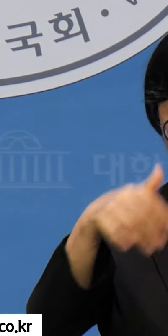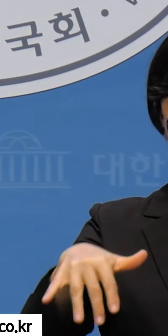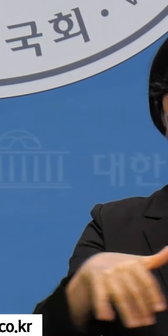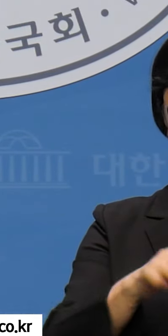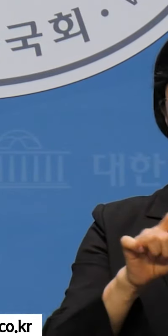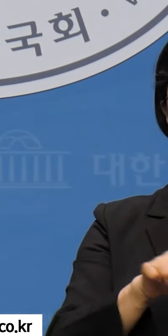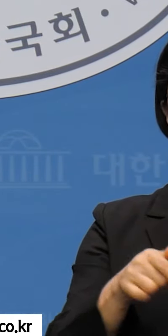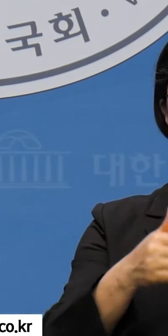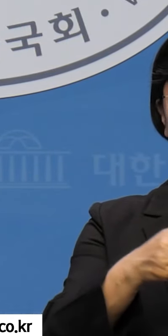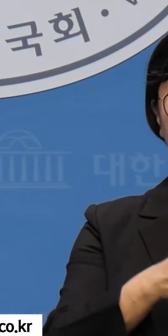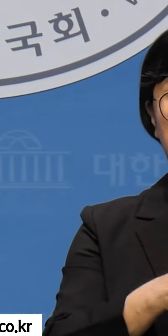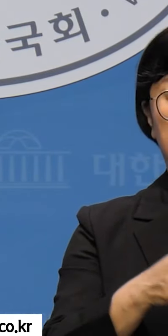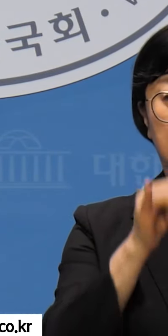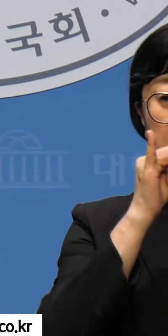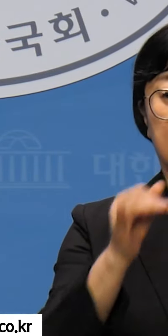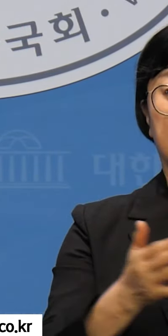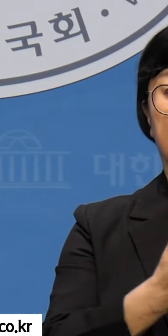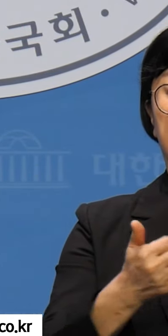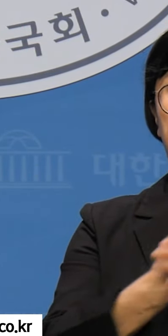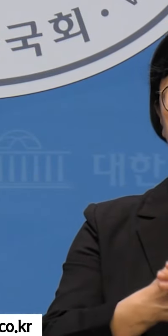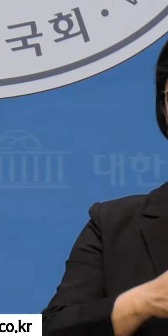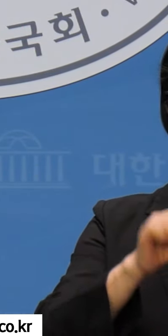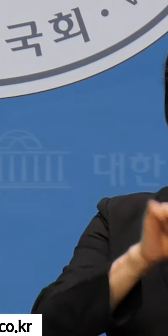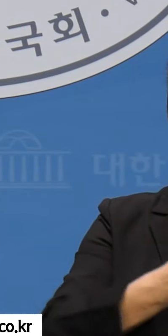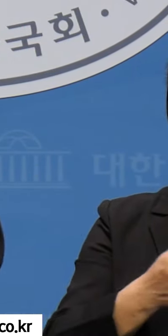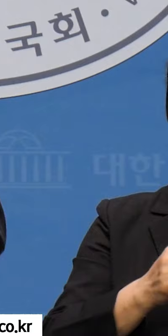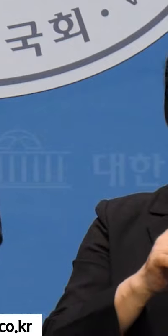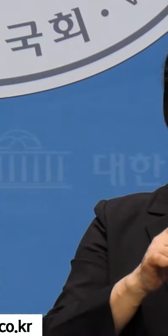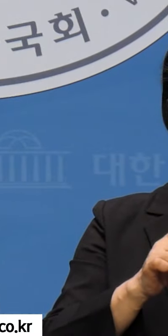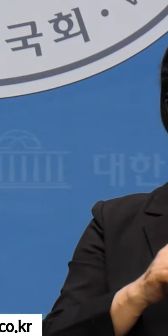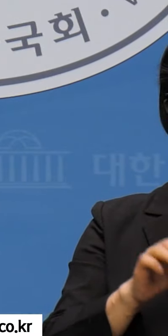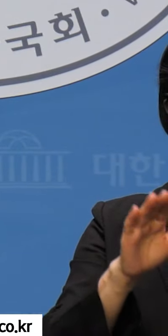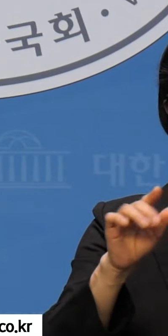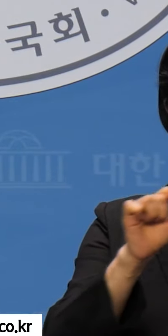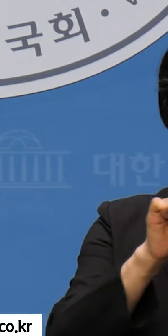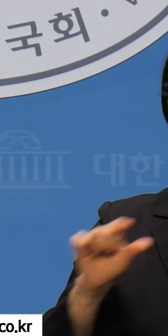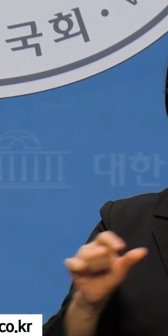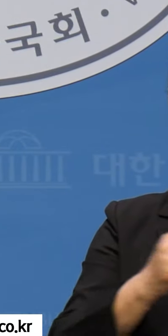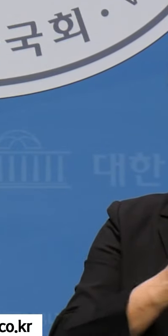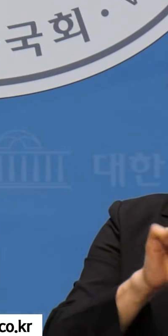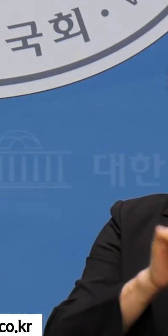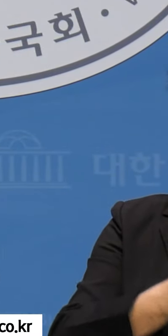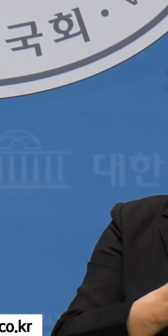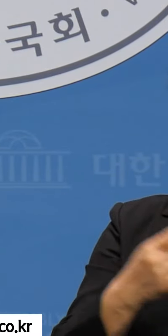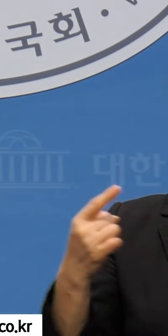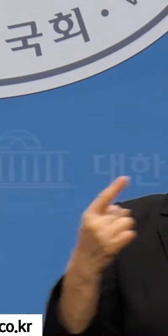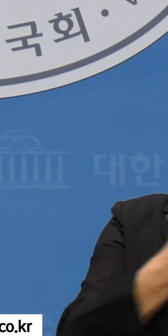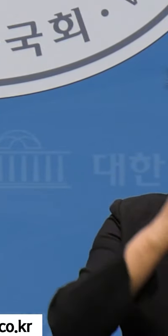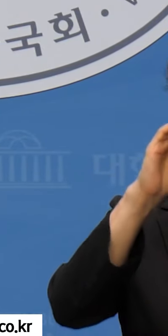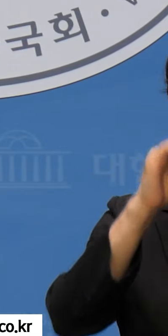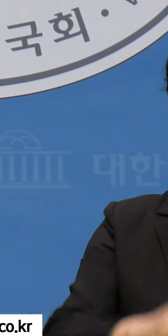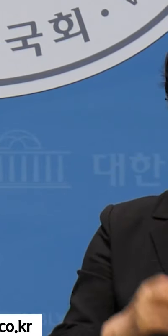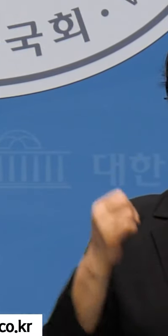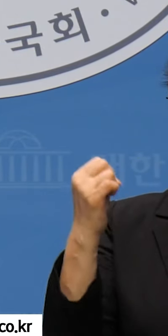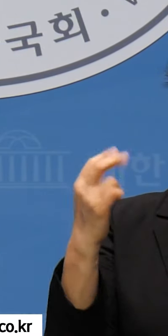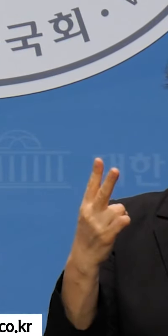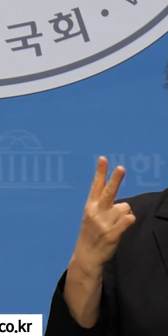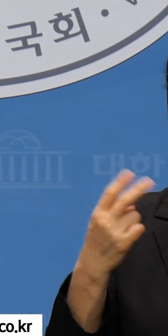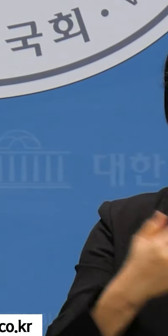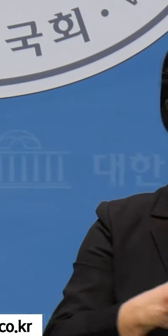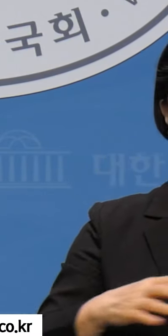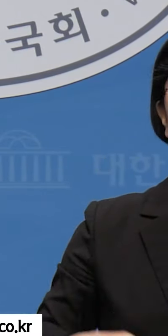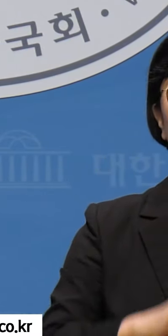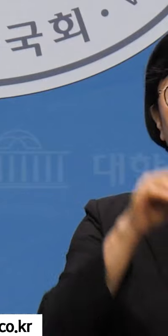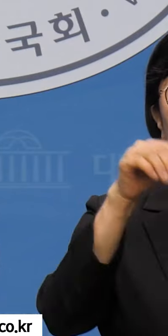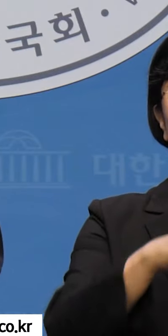관계기관에 요구하거나 지적에 온 사항을 일부만 반영한 개선안일 뿐만 아니라